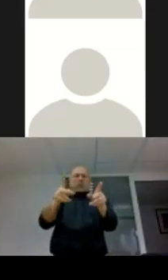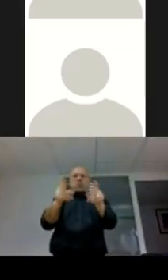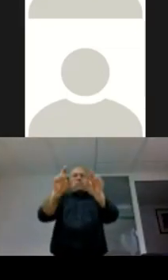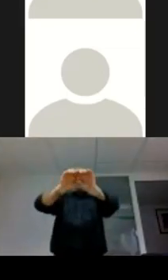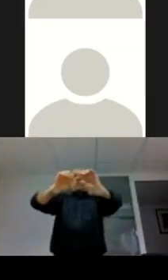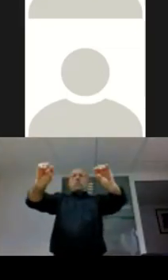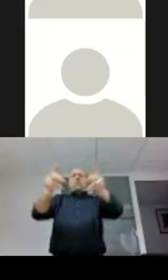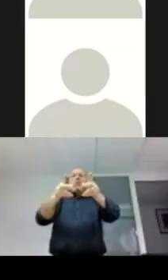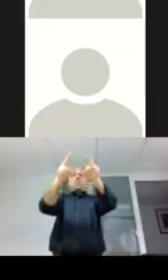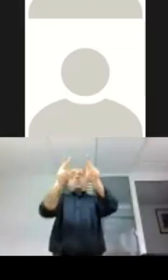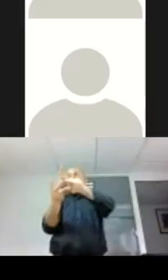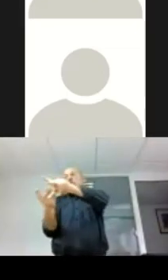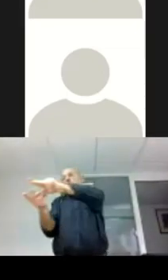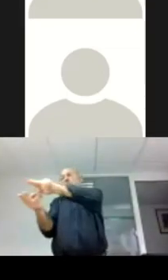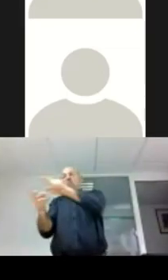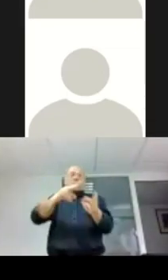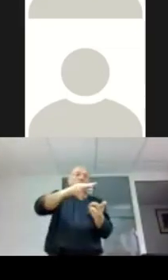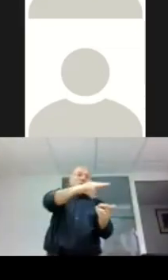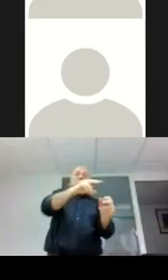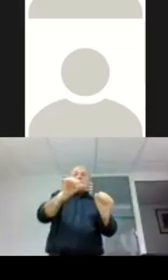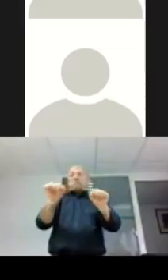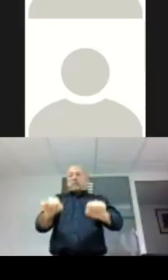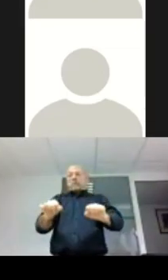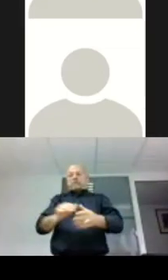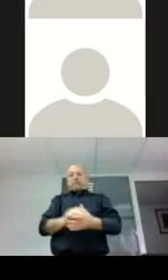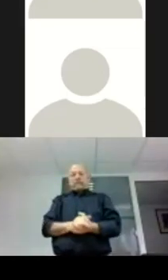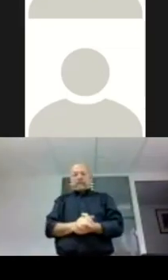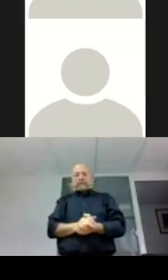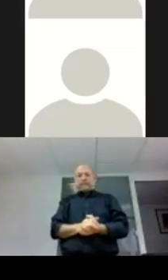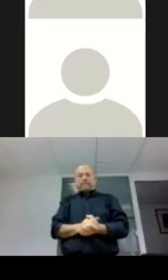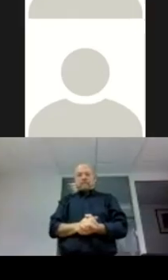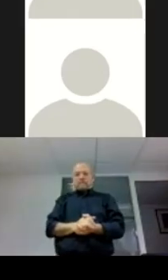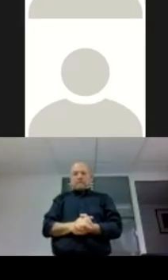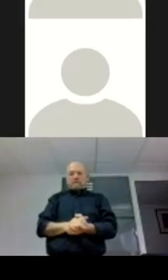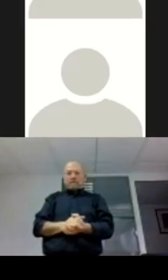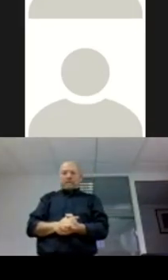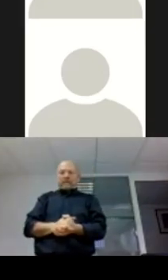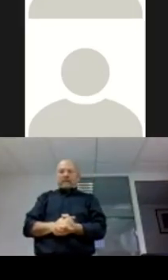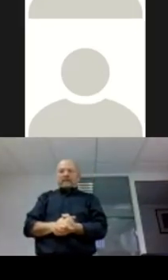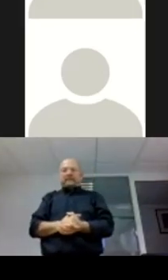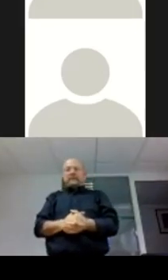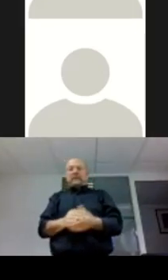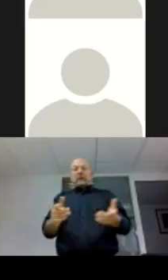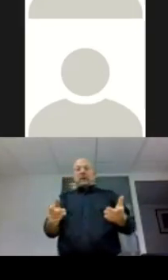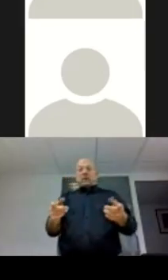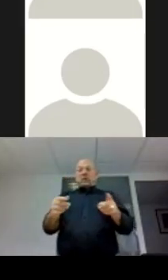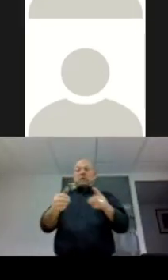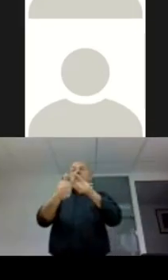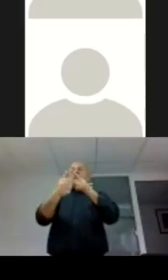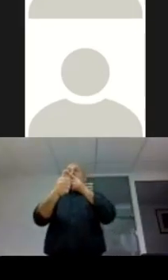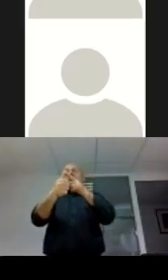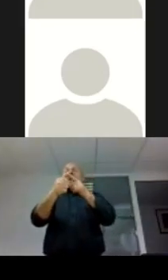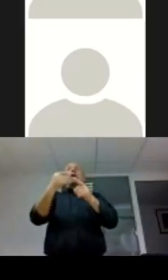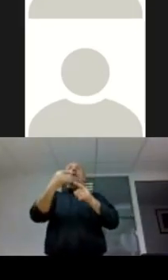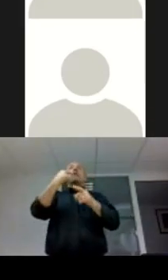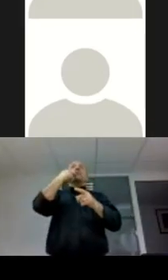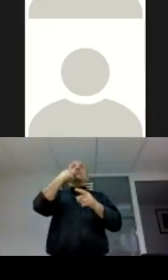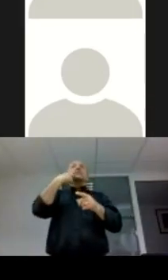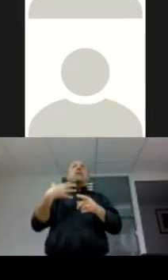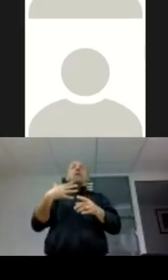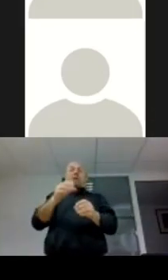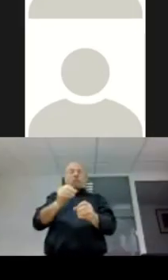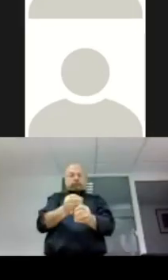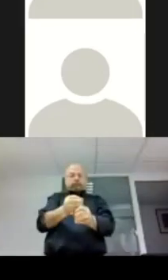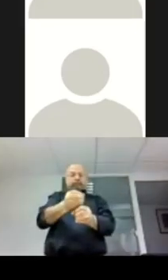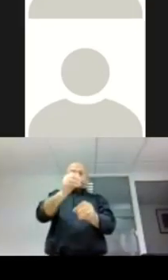des veines pour drainer ce côlon. L'autre chose qui est fondamentale à comprendre, c'est qu'il n'y a pas